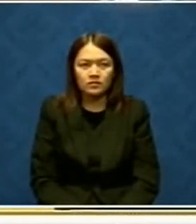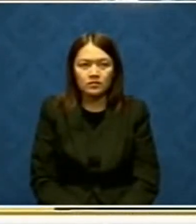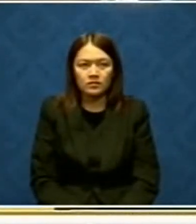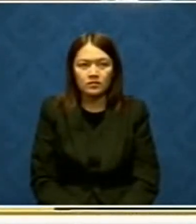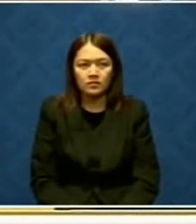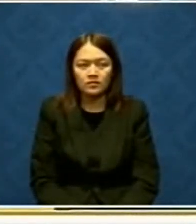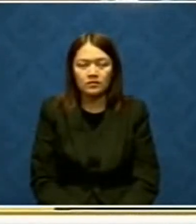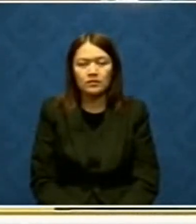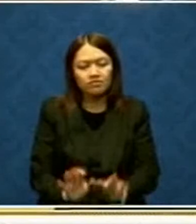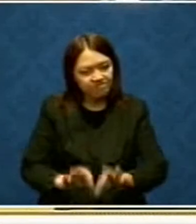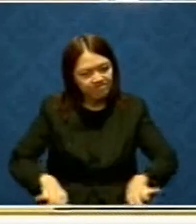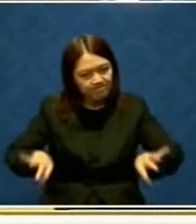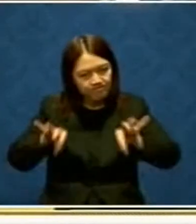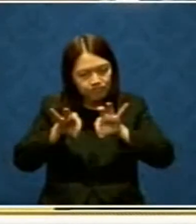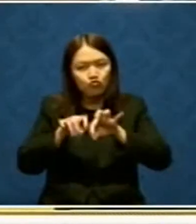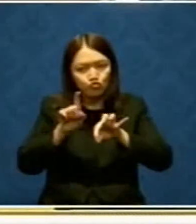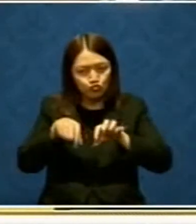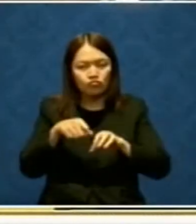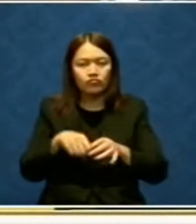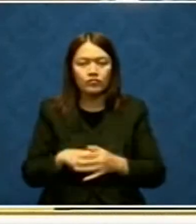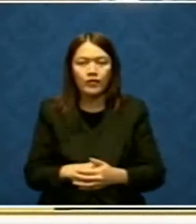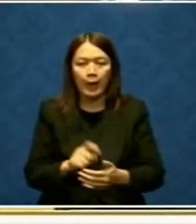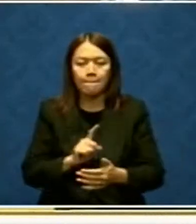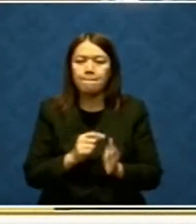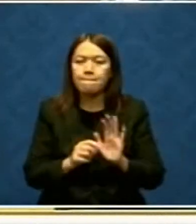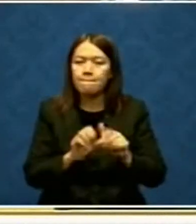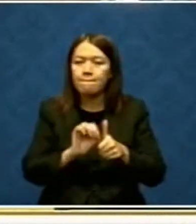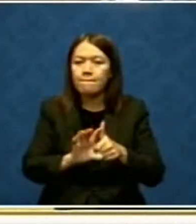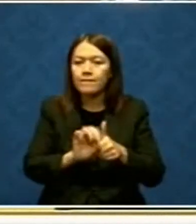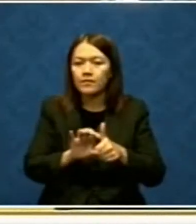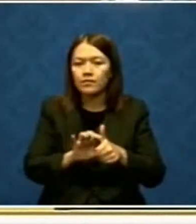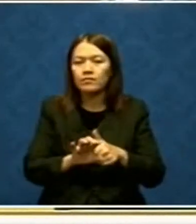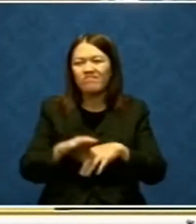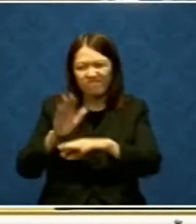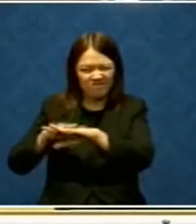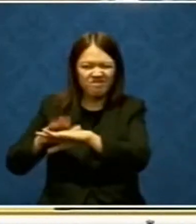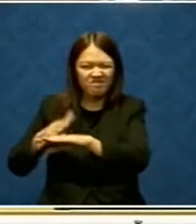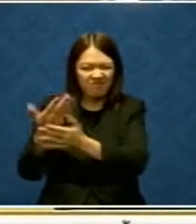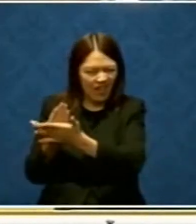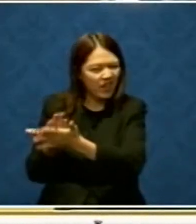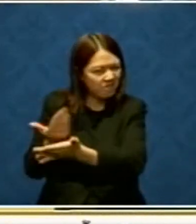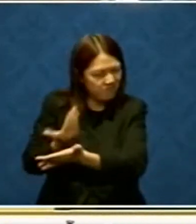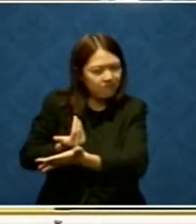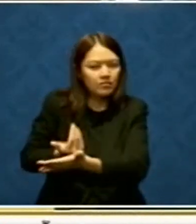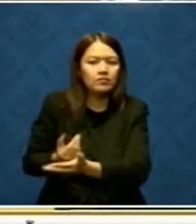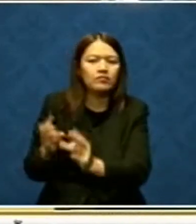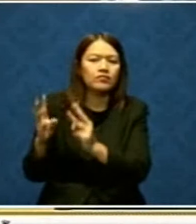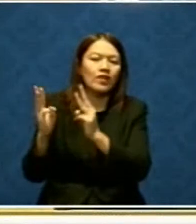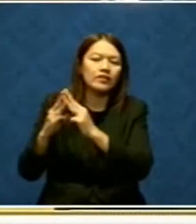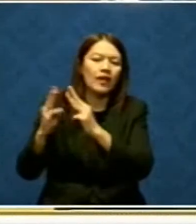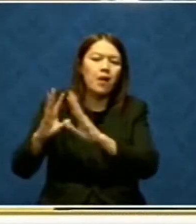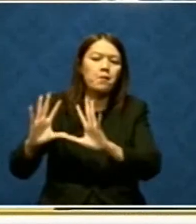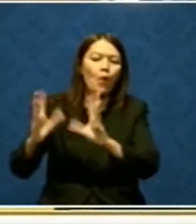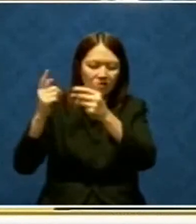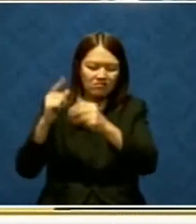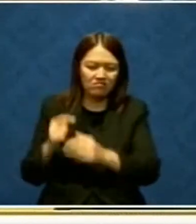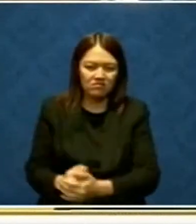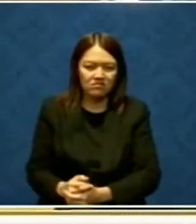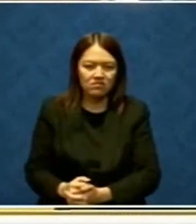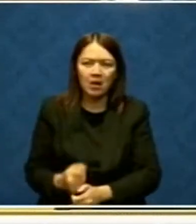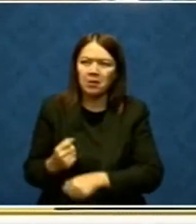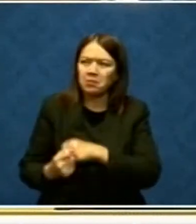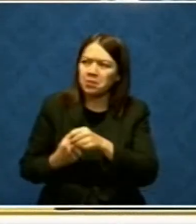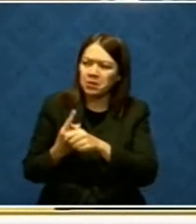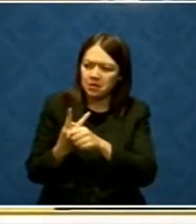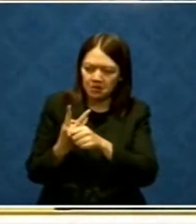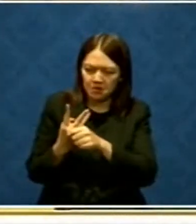สิ่งที่ควรจะทำครับท่านประธานผมขออนุญาตเสนอเนี่ยเราควรจะทวงตังค์คืนได้แล้วครับเขาผิดสัญญาครับหมดสัญญาไปกี่ปีแล้ว